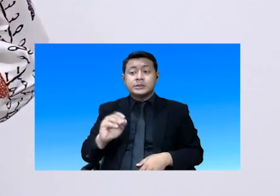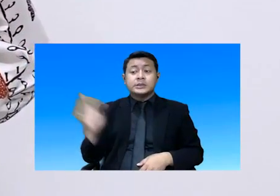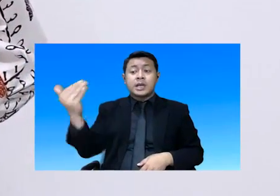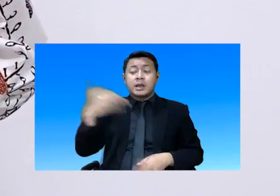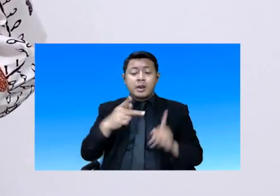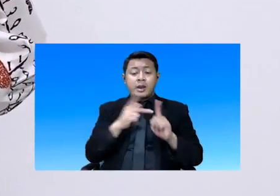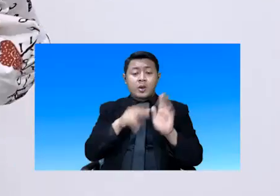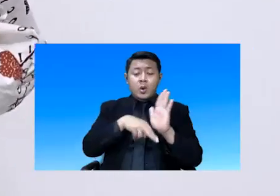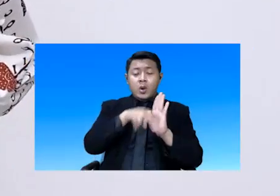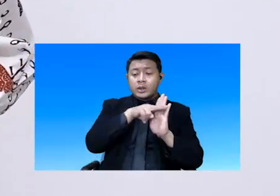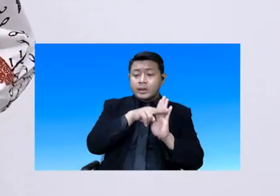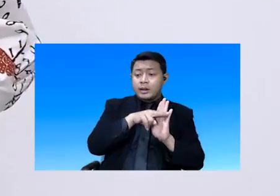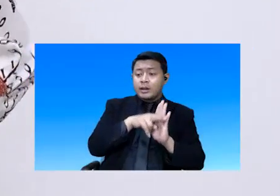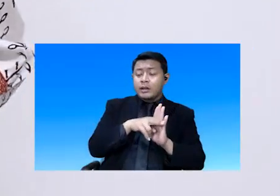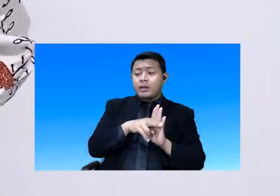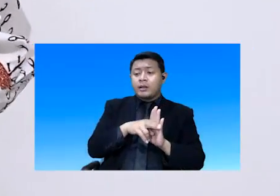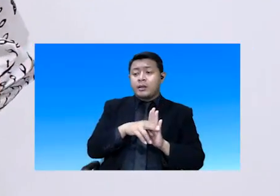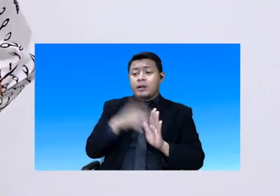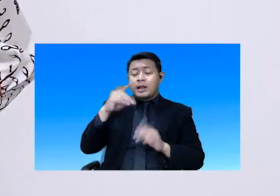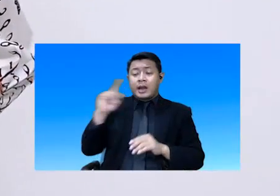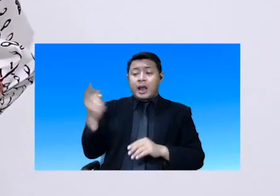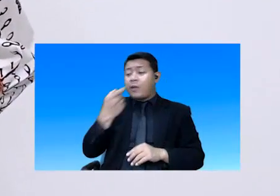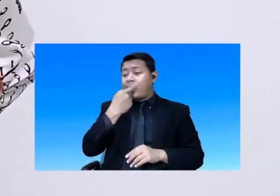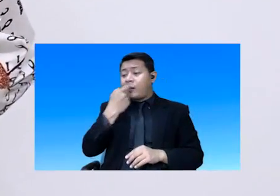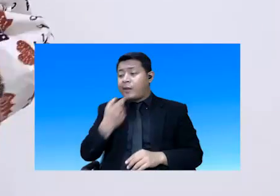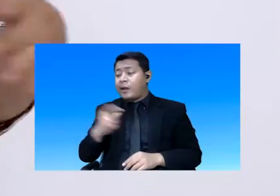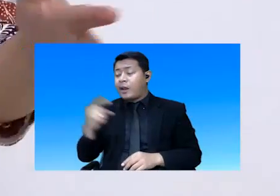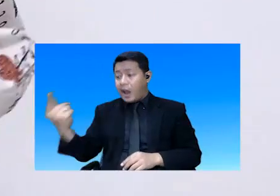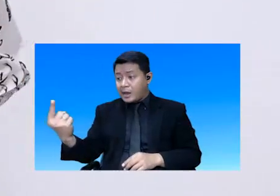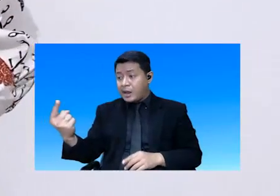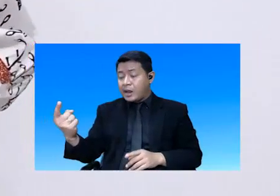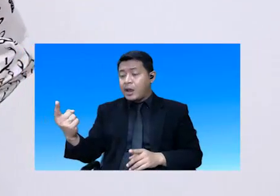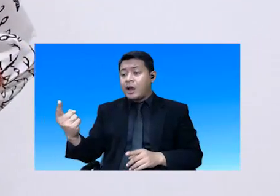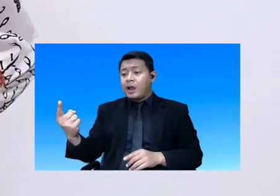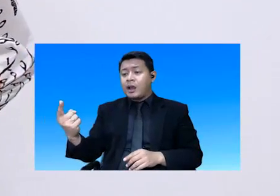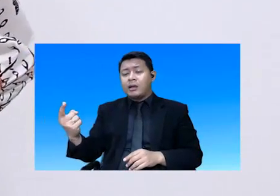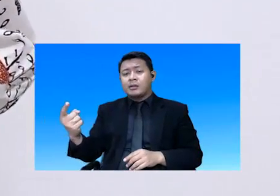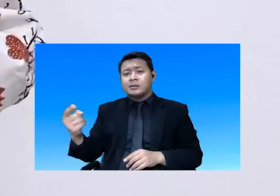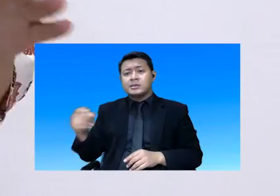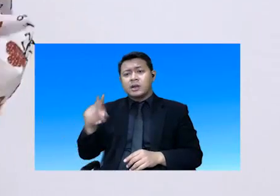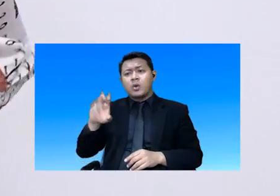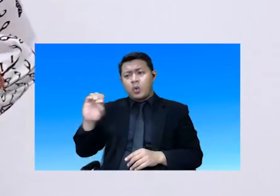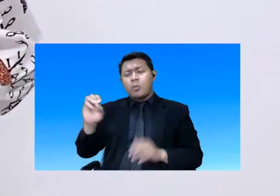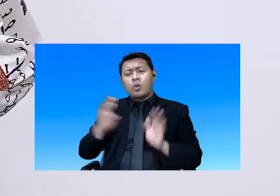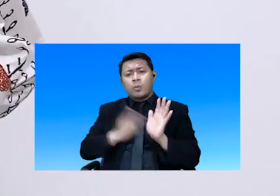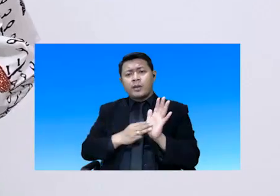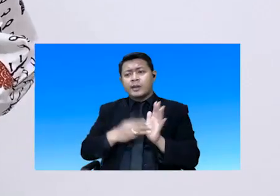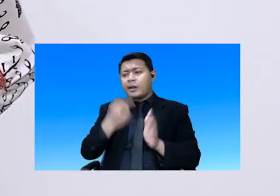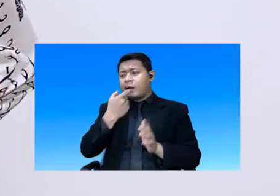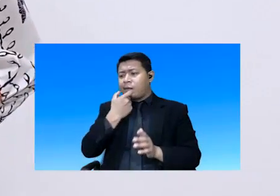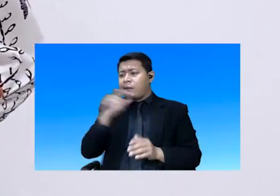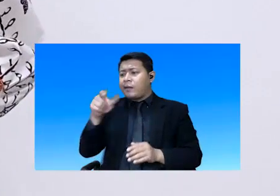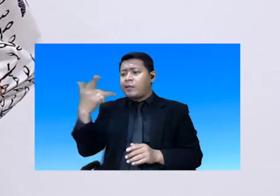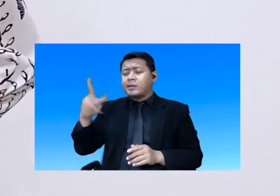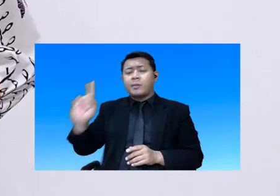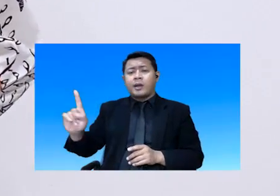dan ternyata dari yang awal nenek tua itu ada di depan hotel itu hanya sekitar 20 meter. Nenek tua itu masih ada di situ dengan